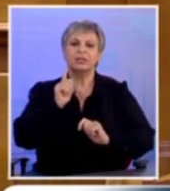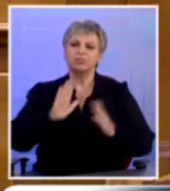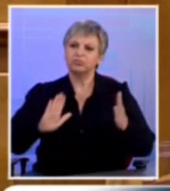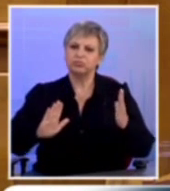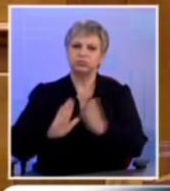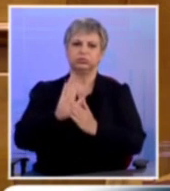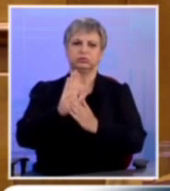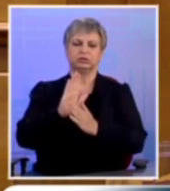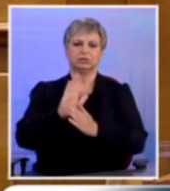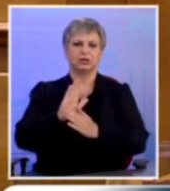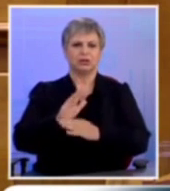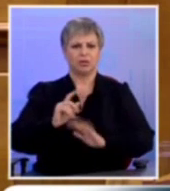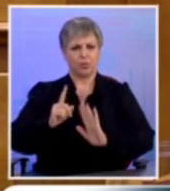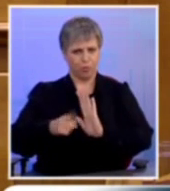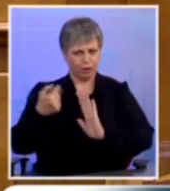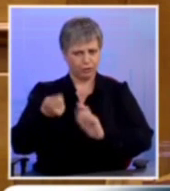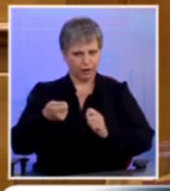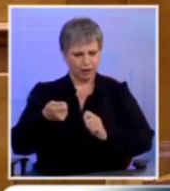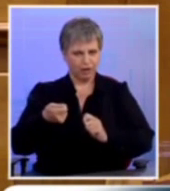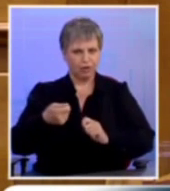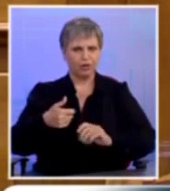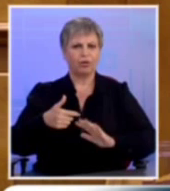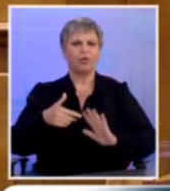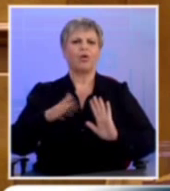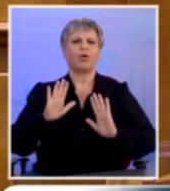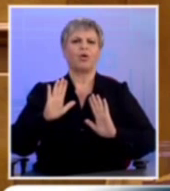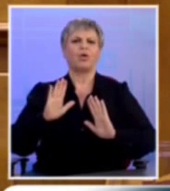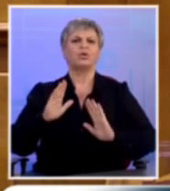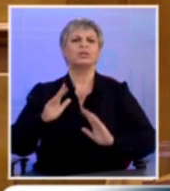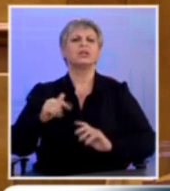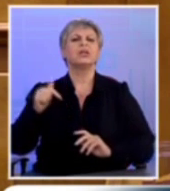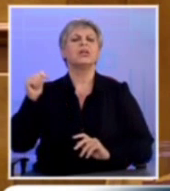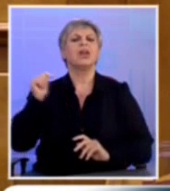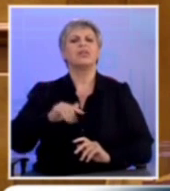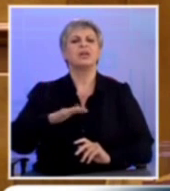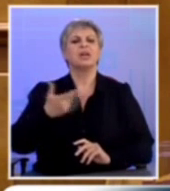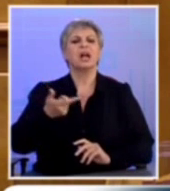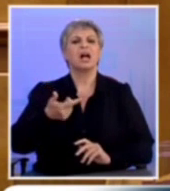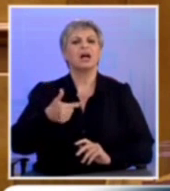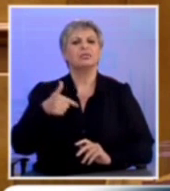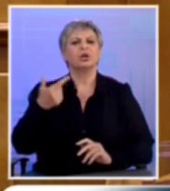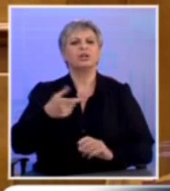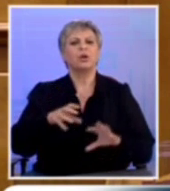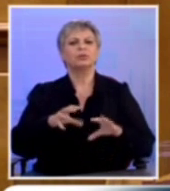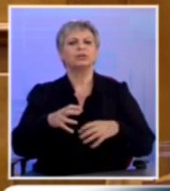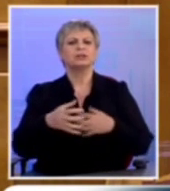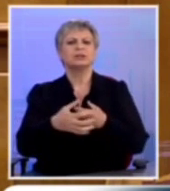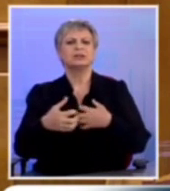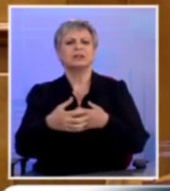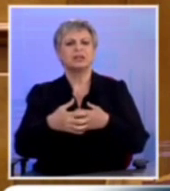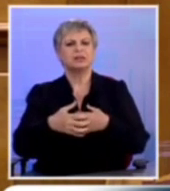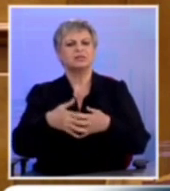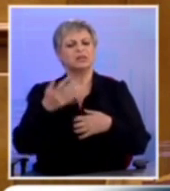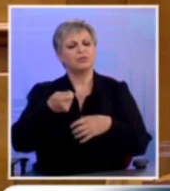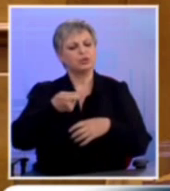Και δεν είναι η πρώτη φορά που οι γάτες του Άι Νικόλα, για να θυμηθούμε τις εφαίρει, φαρμακώνονταν, αλλά συνέχισαν